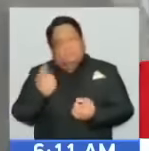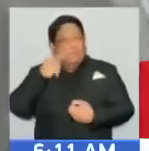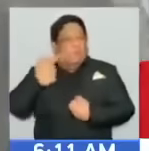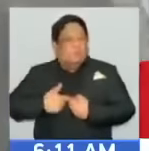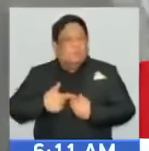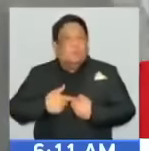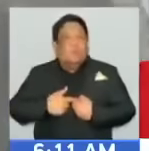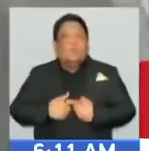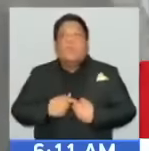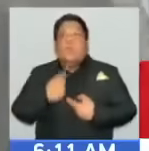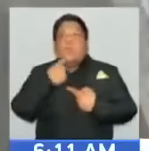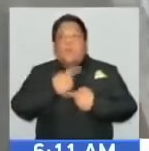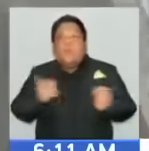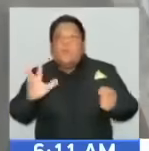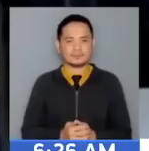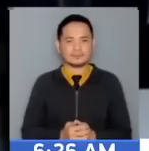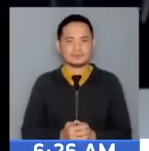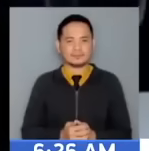fuel subsidy.